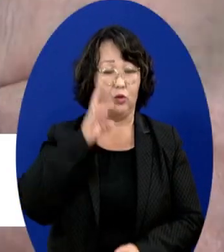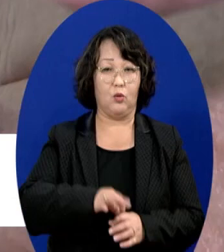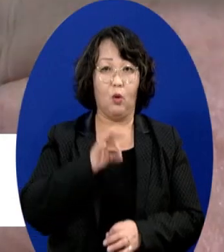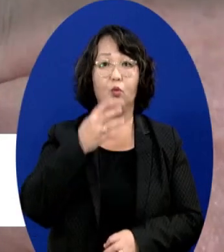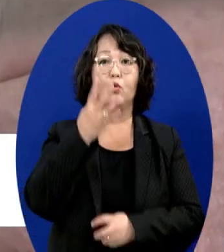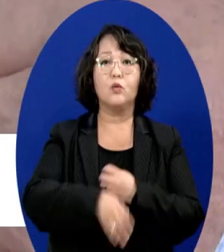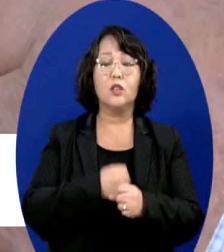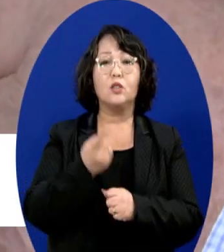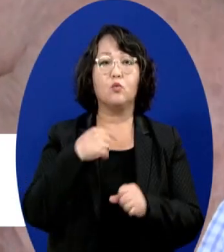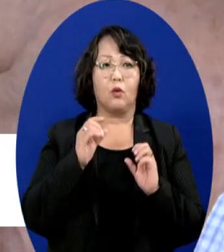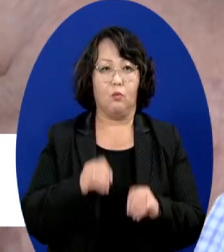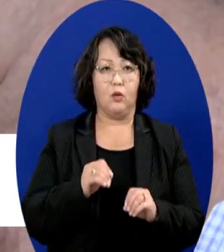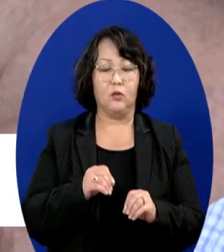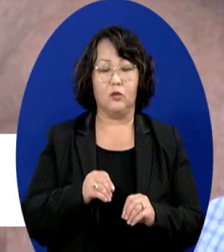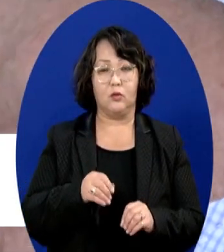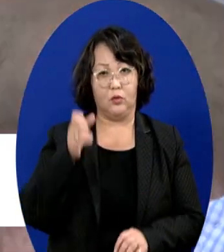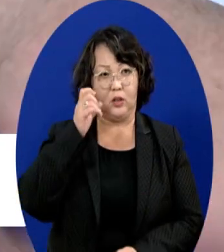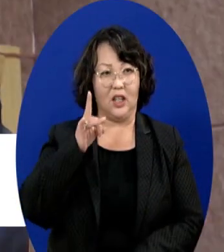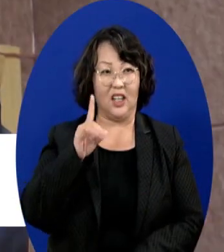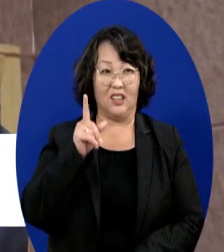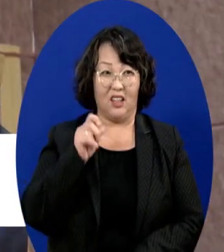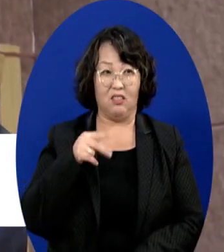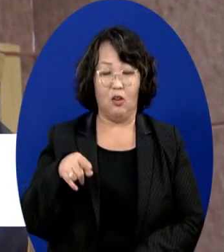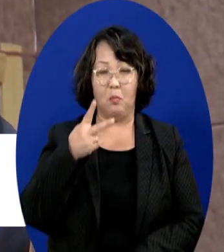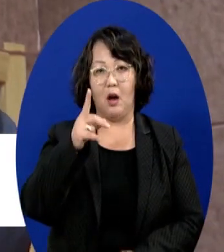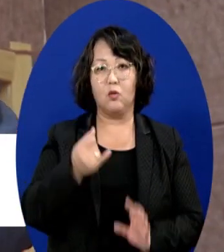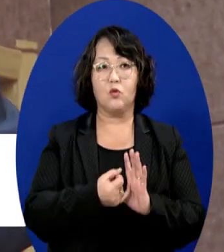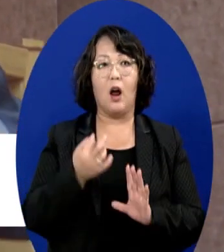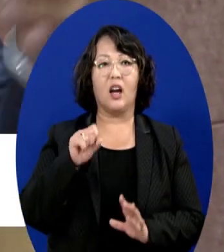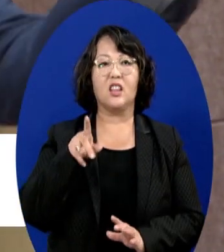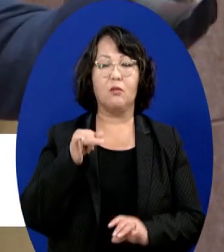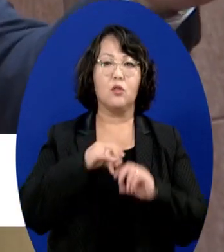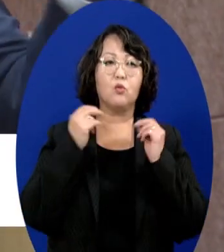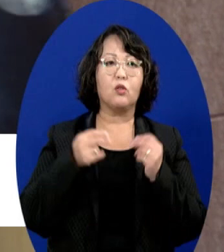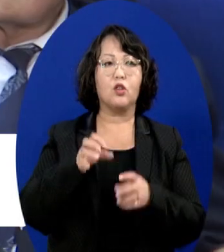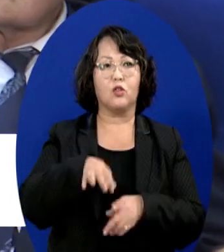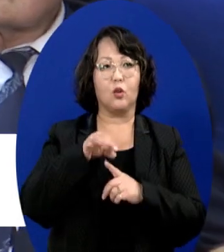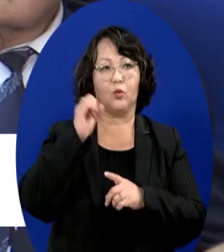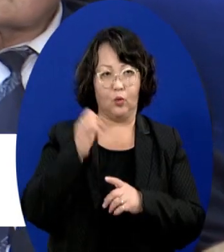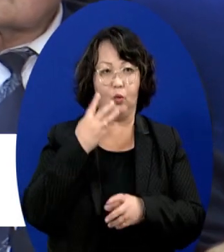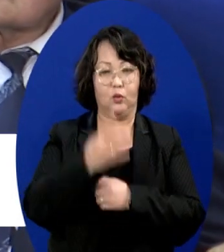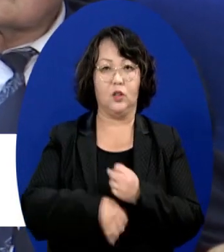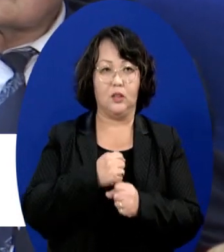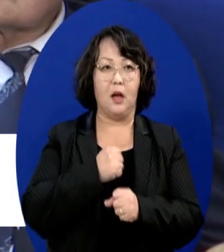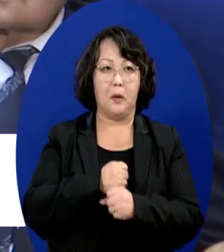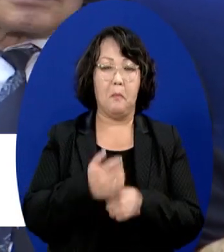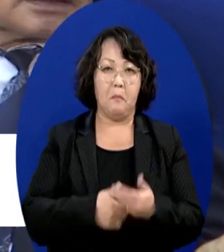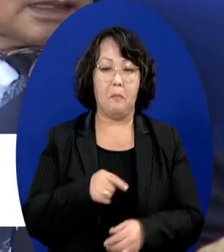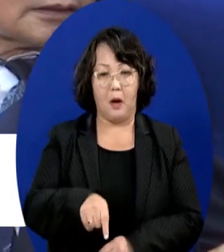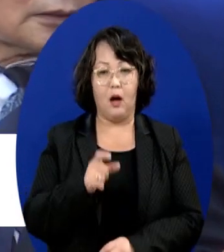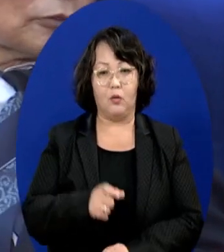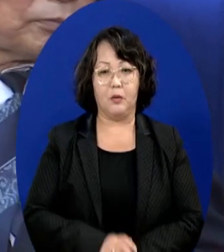жилд нэг удаа болдог. Одоогийн ерөнхийлөгч иргэдэл 2016 онд академийн их чуулга нараар сонгогдож 4 дахь жилдээ ажиллаж байгаа юм а.